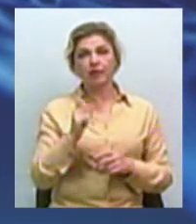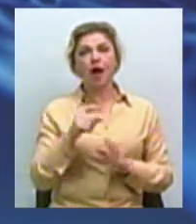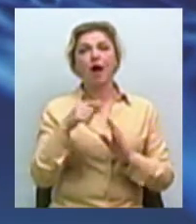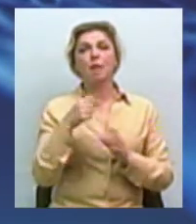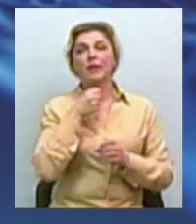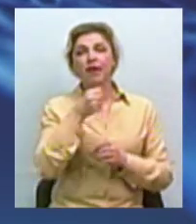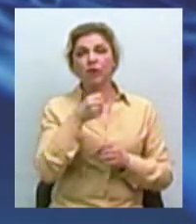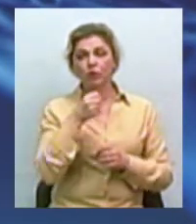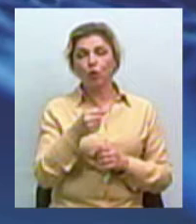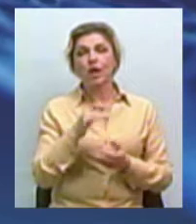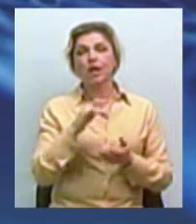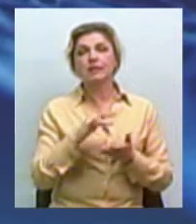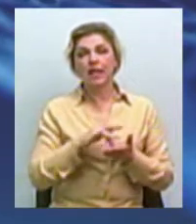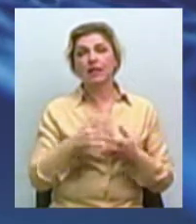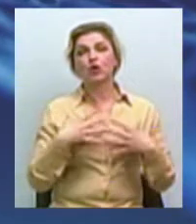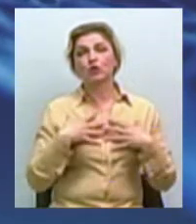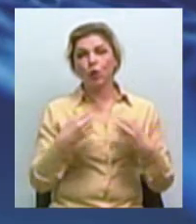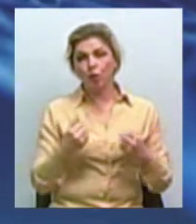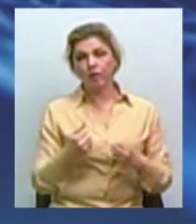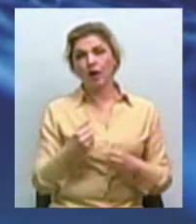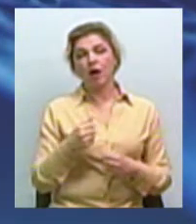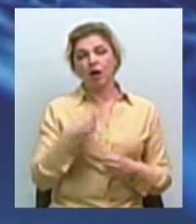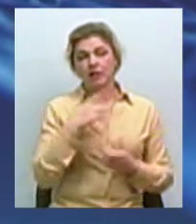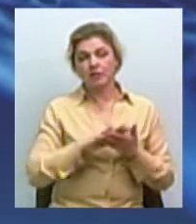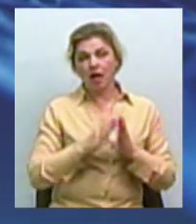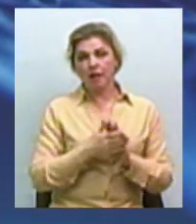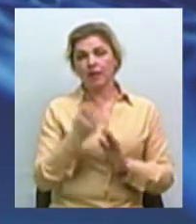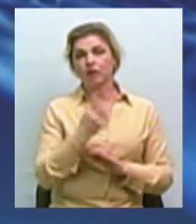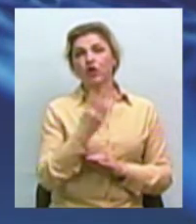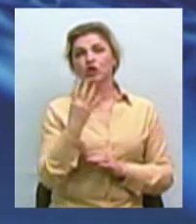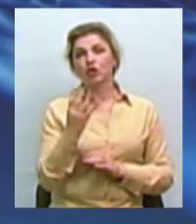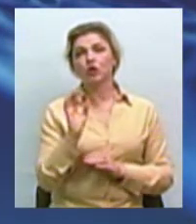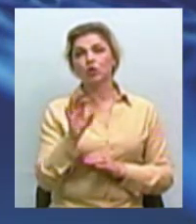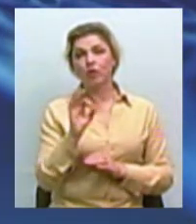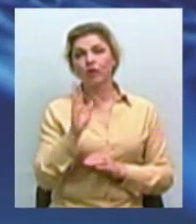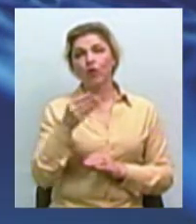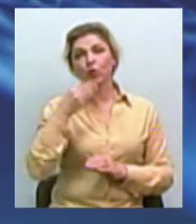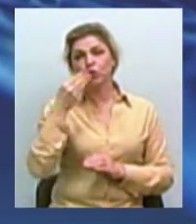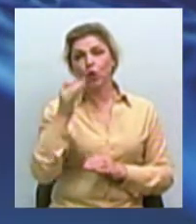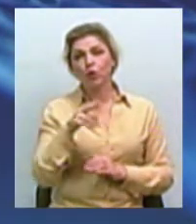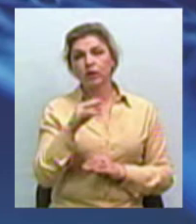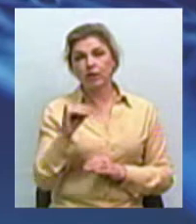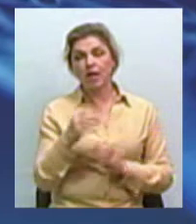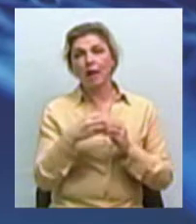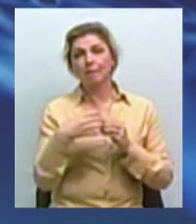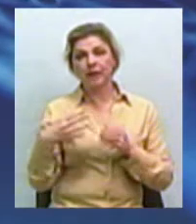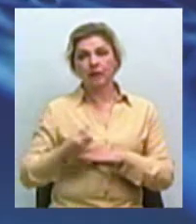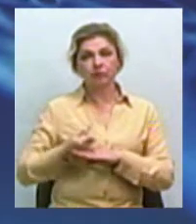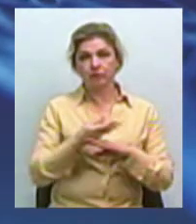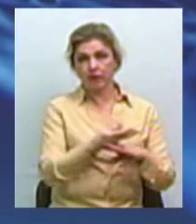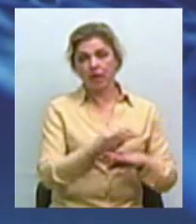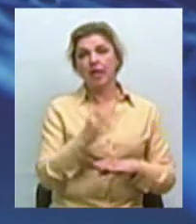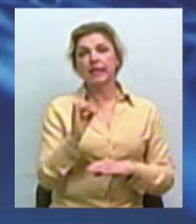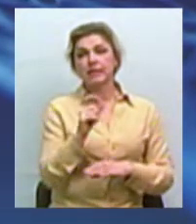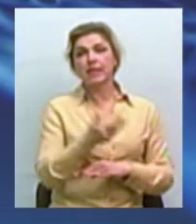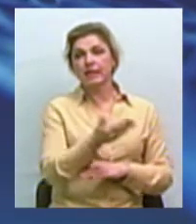Центру громадського здоров'я України Володимир Курпіта, станом на 24 жовтня в Ужгороді 15 госпіталізованих, з яких